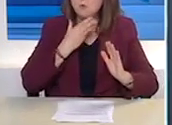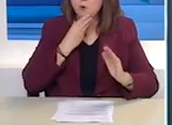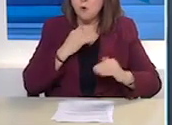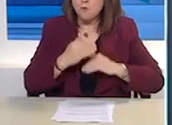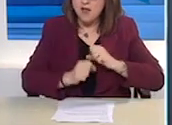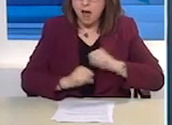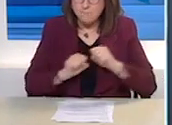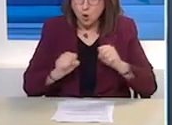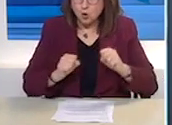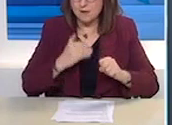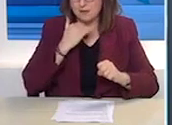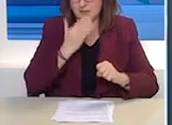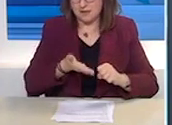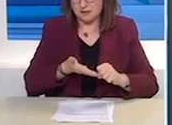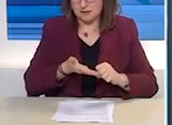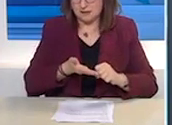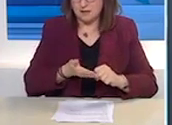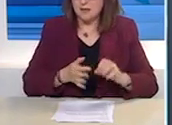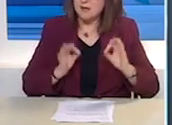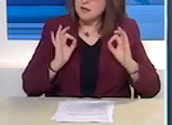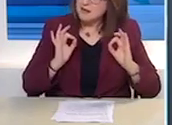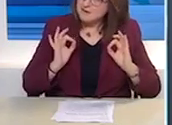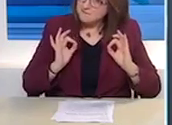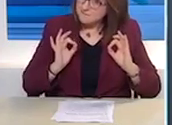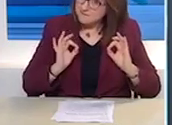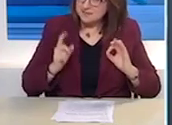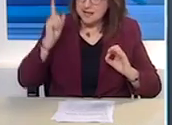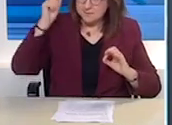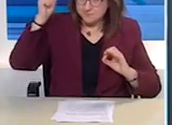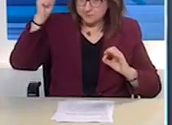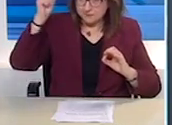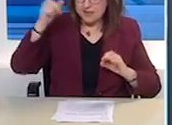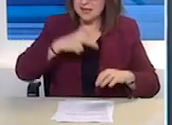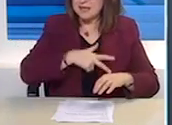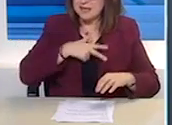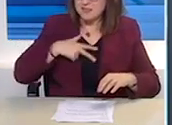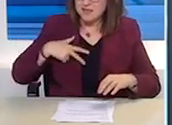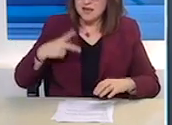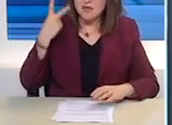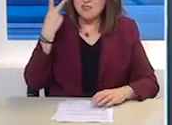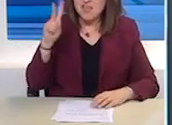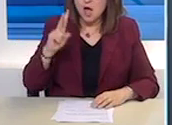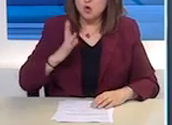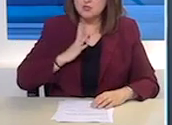και η παρατήρηση συνεχίζεται. Στη Δανία με το lockdown έχουν γλιτώσει τουλάχιστον 200 ζωές.